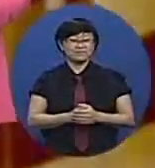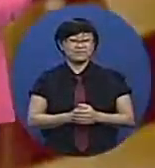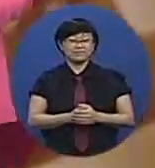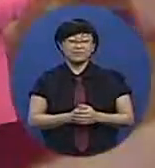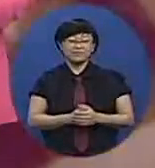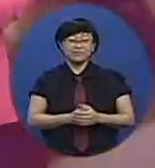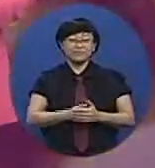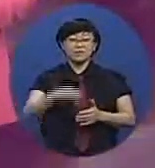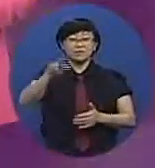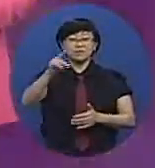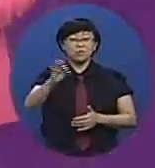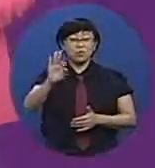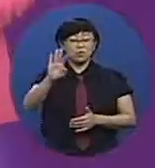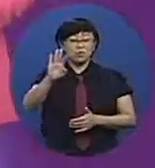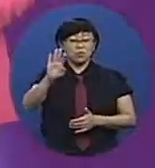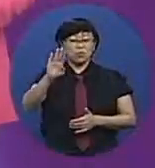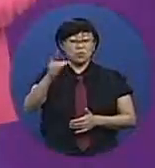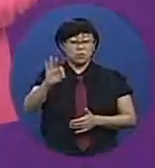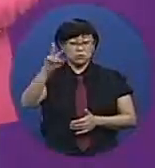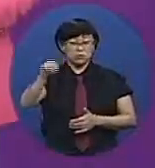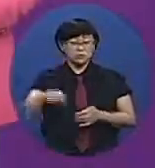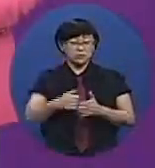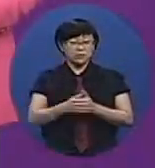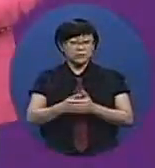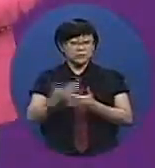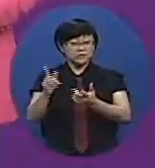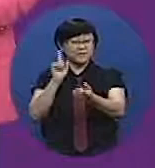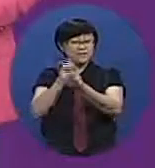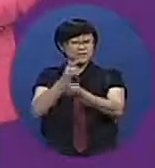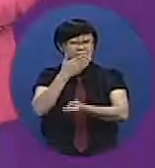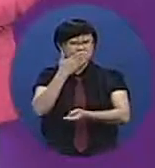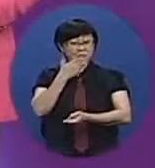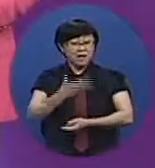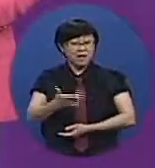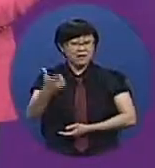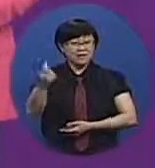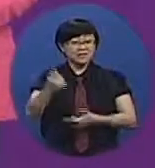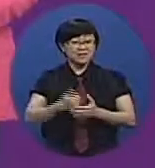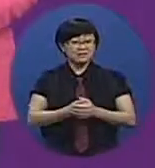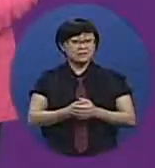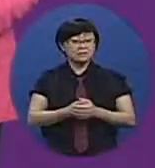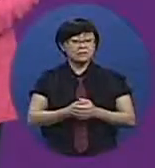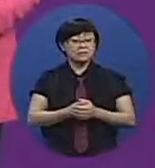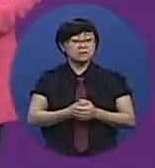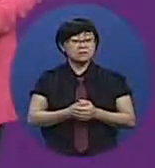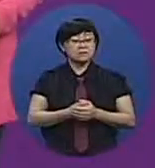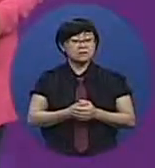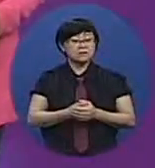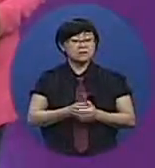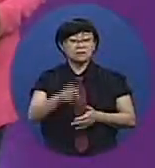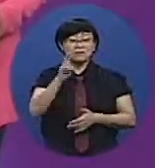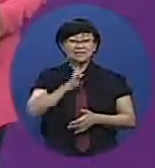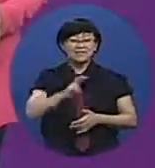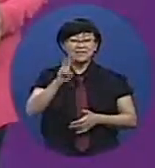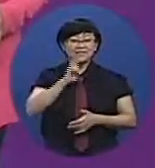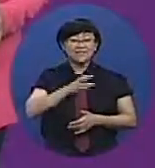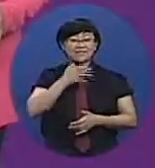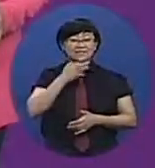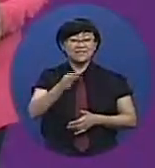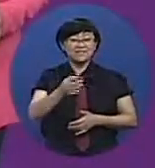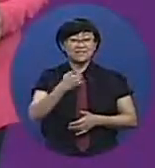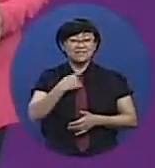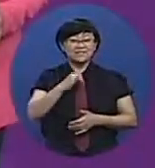송범수 시효자님은 네. 구면이에요. 저 먼저 한번 뵈었어요. 어디서요? 아. 노래 한번 불러주게. 네,